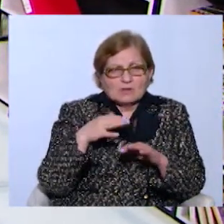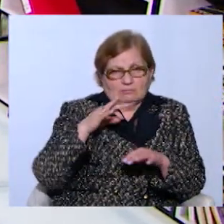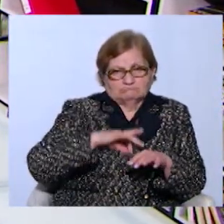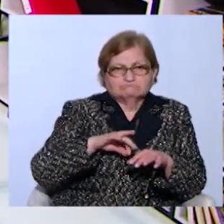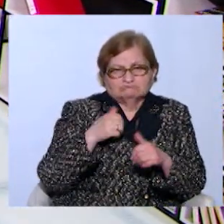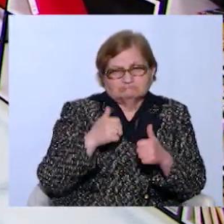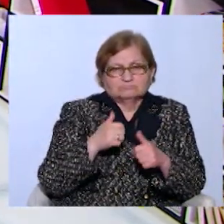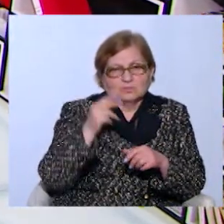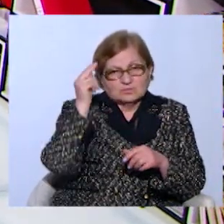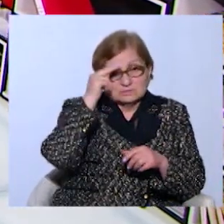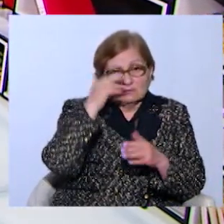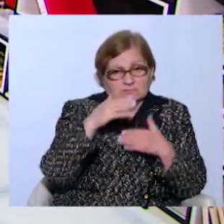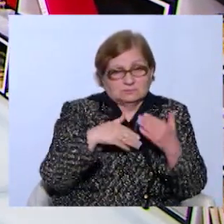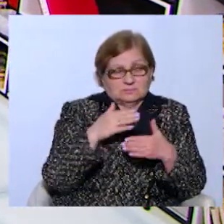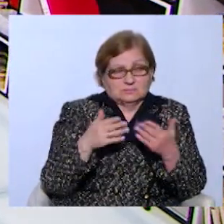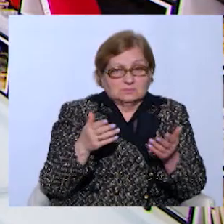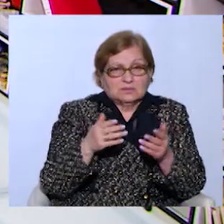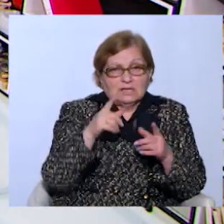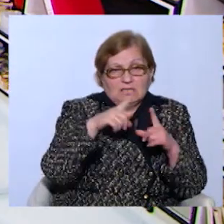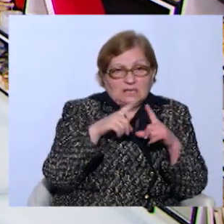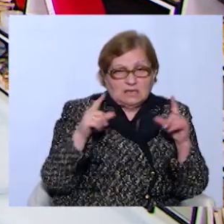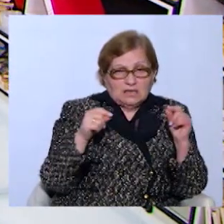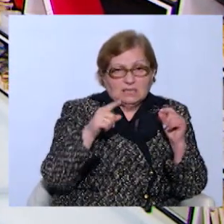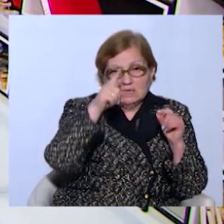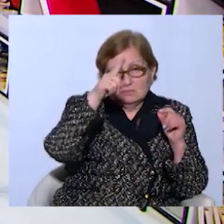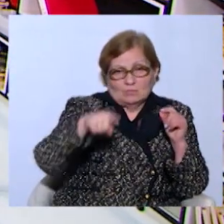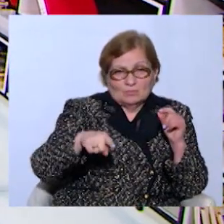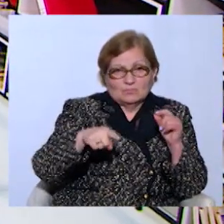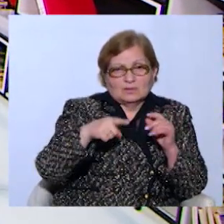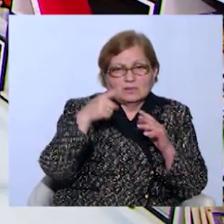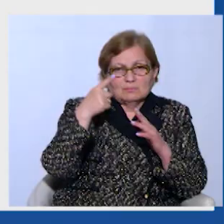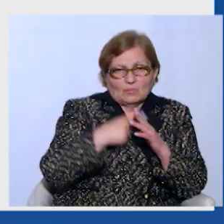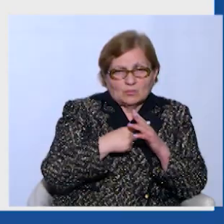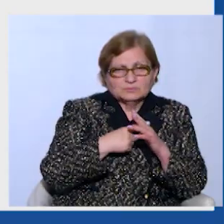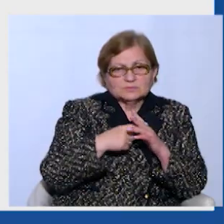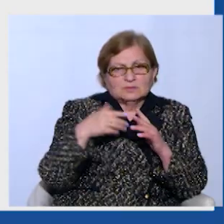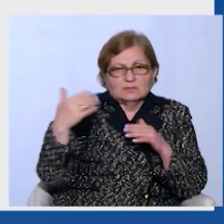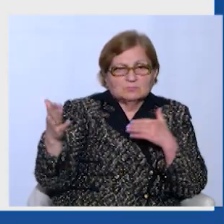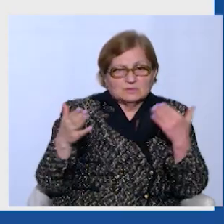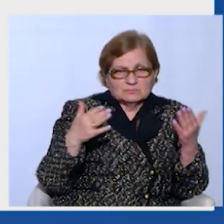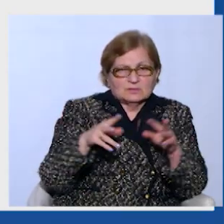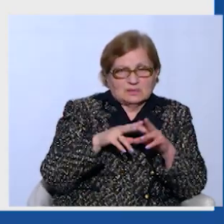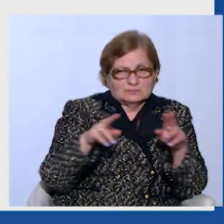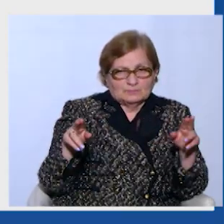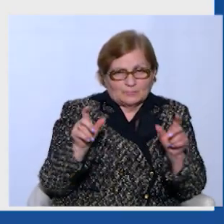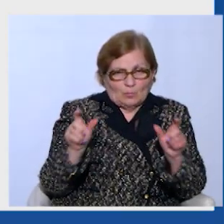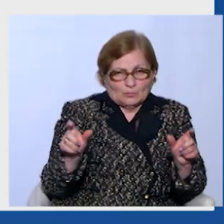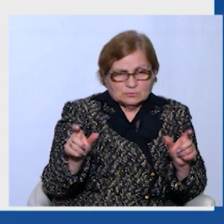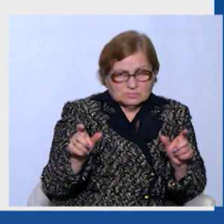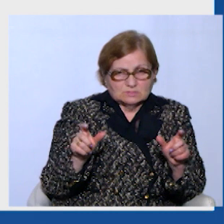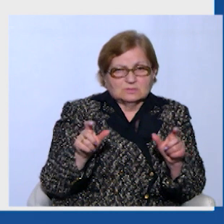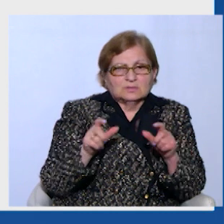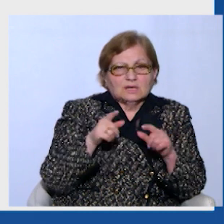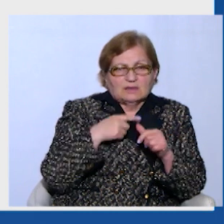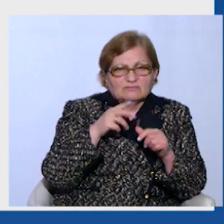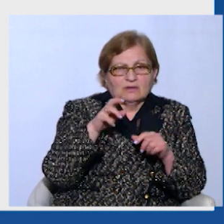უნარების თვალსაზრისით. სამკუთხედის ბისექტრისის მოპირდაპირე გვერდს ყოფს მიმდებარე ორი გვერდის პროპორციულ ნაწილებად. შესაბამისად ეს არის